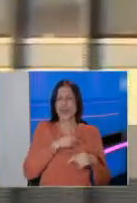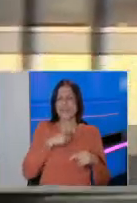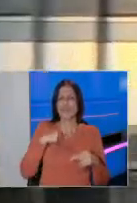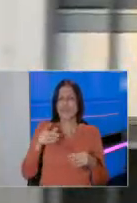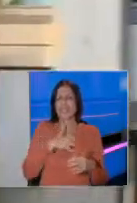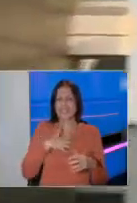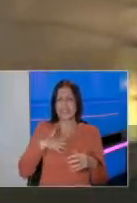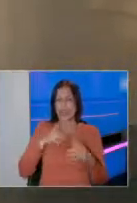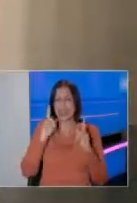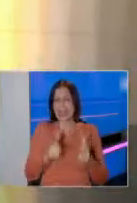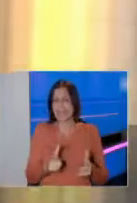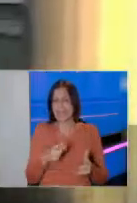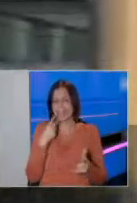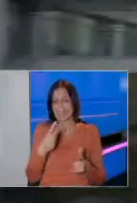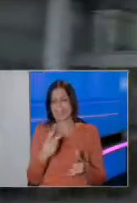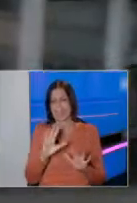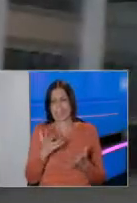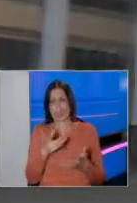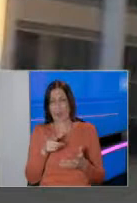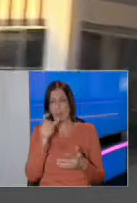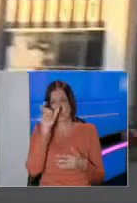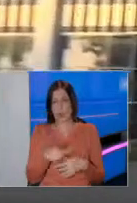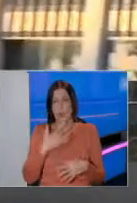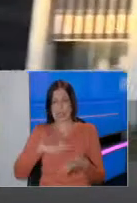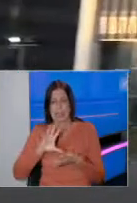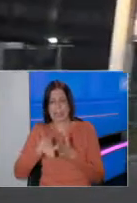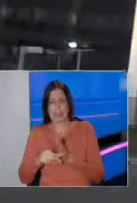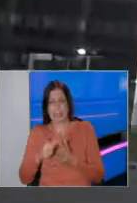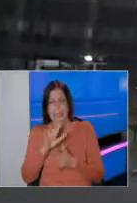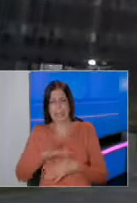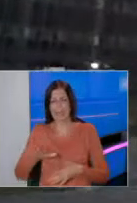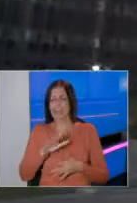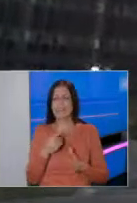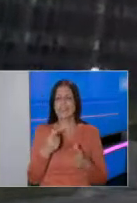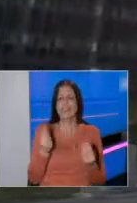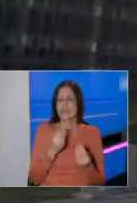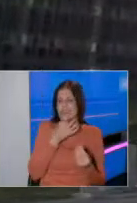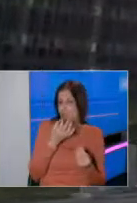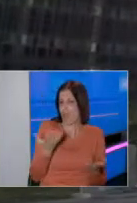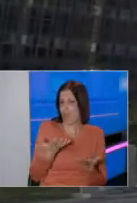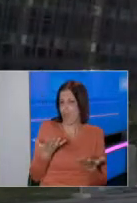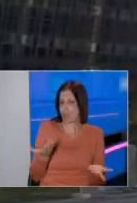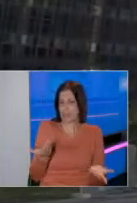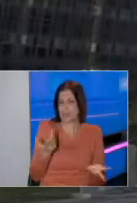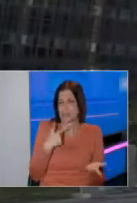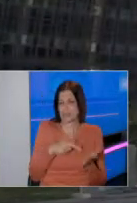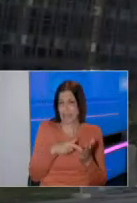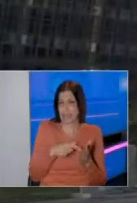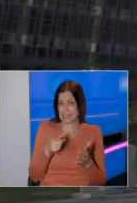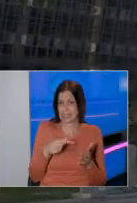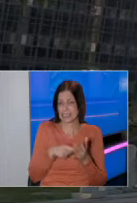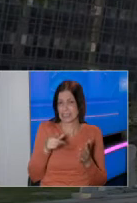קרבי נתפס כאחד שהוא חומץ את המערכת. דברים... איך זה קרה? מה קרה, עידן? זה עניין של כסף